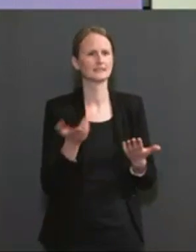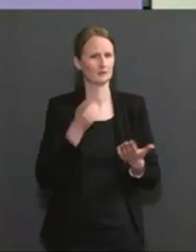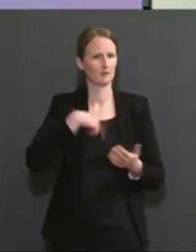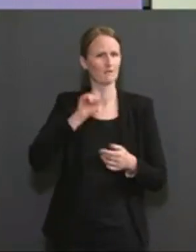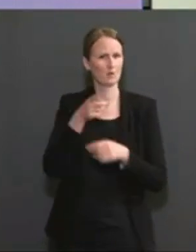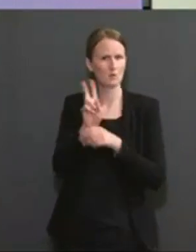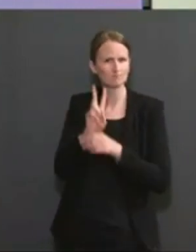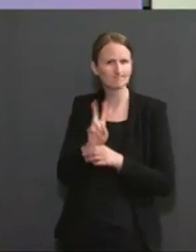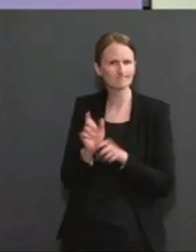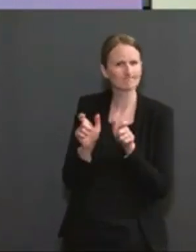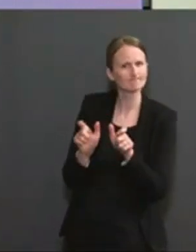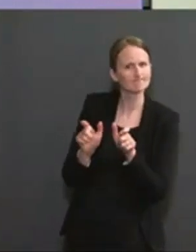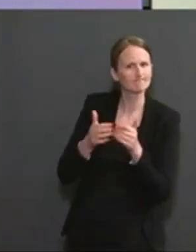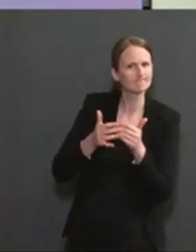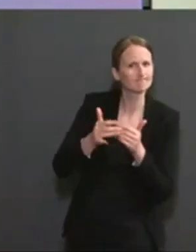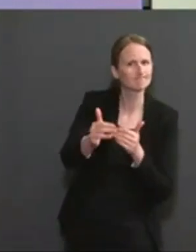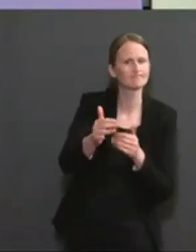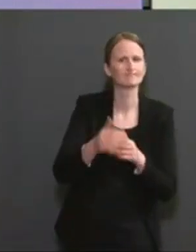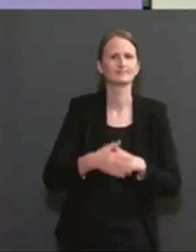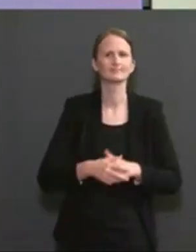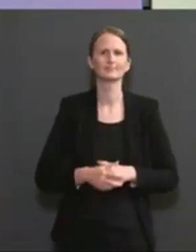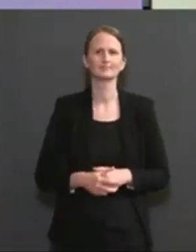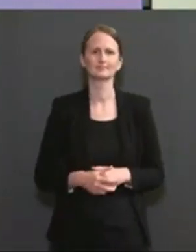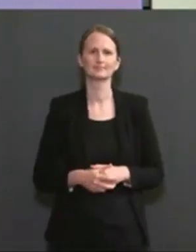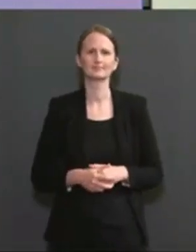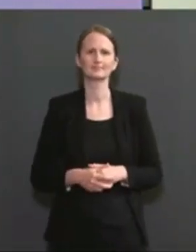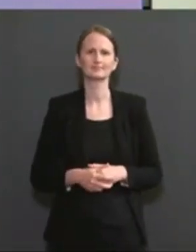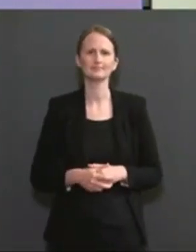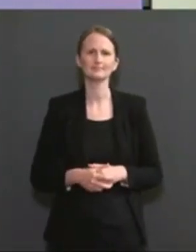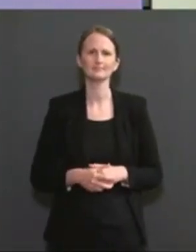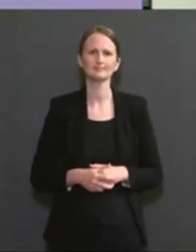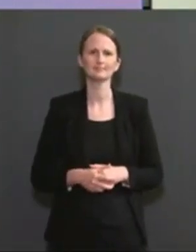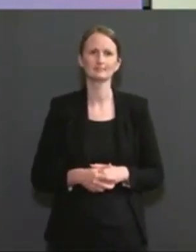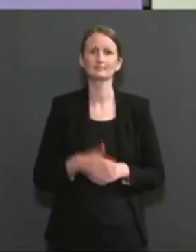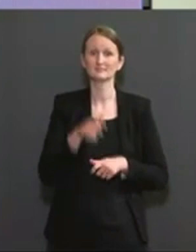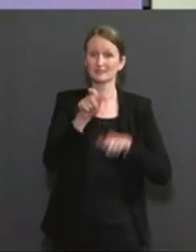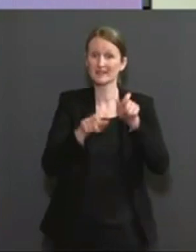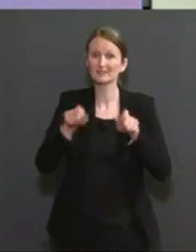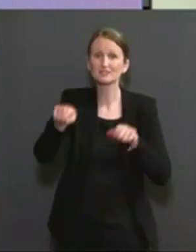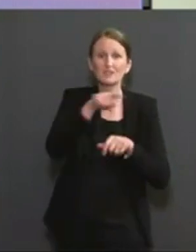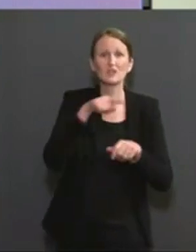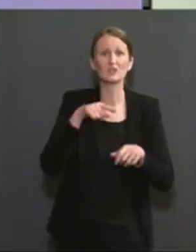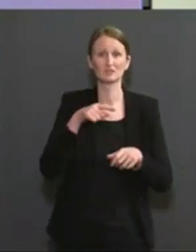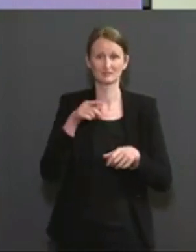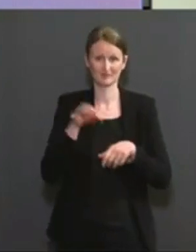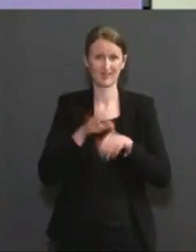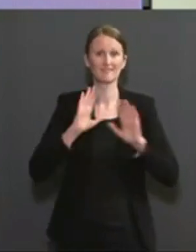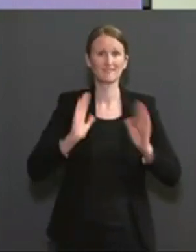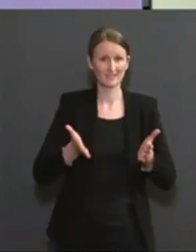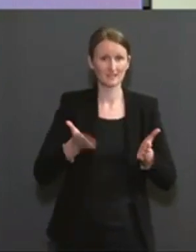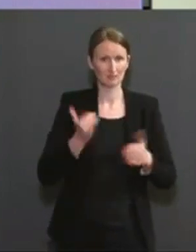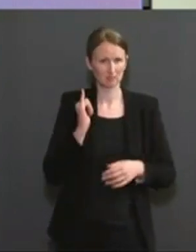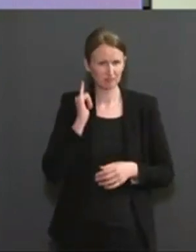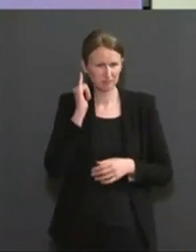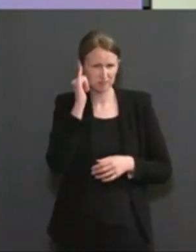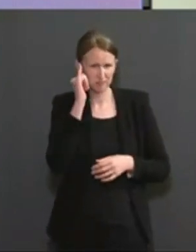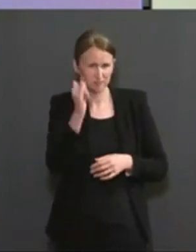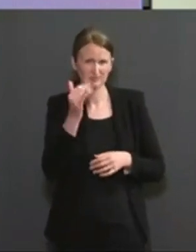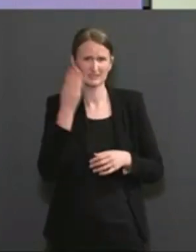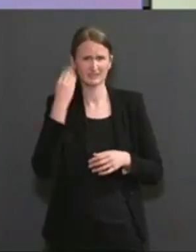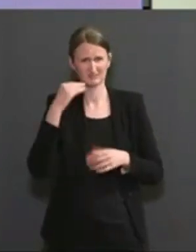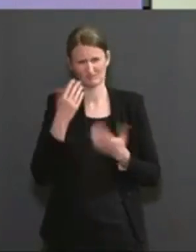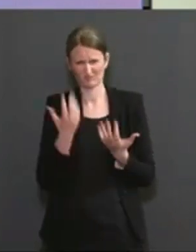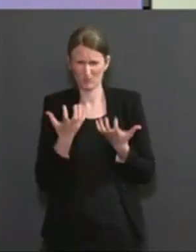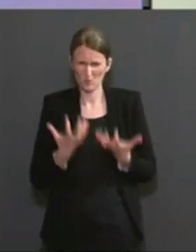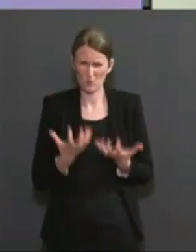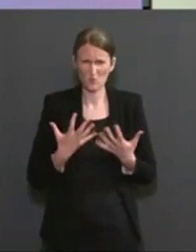gens qui ont eu des formes graves, mais elle se présente aussi parfois chez des gens qui ont eu des manifestations peu importantes, avec les symptômes qu'ils avaient